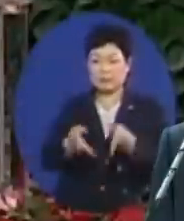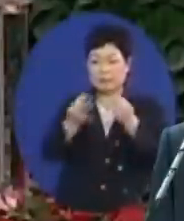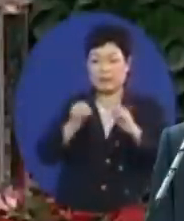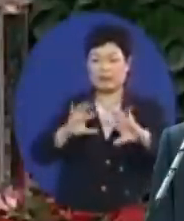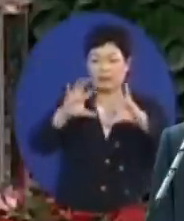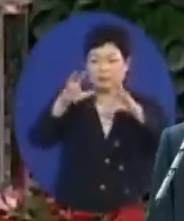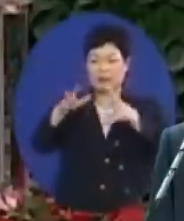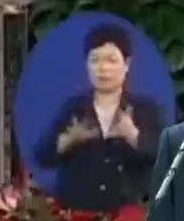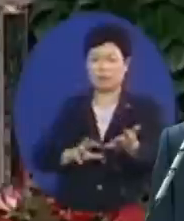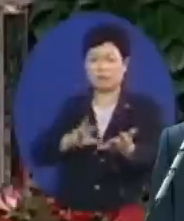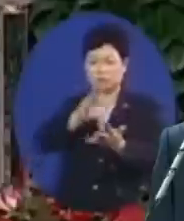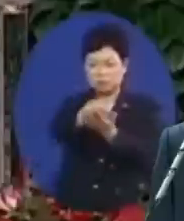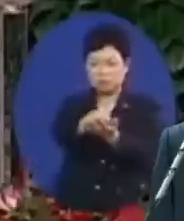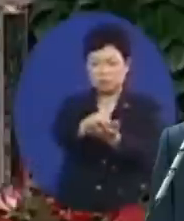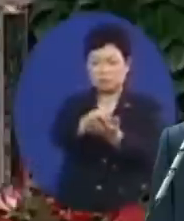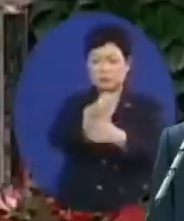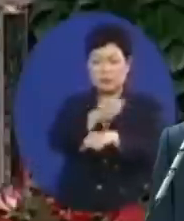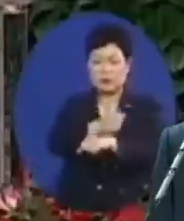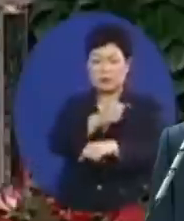나라를 점령하고